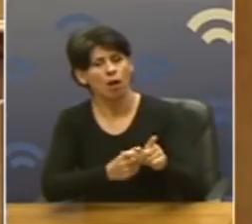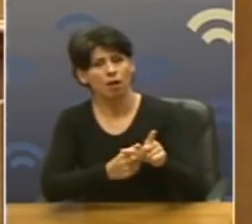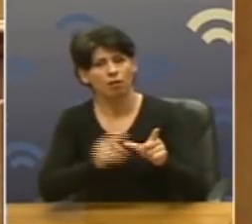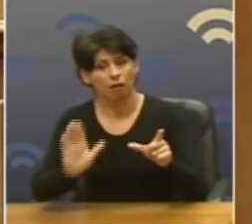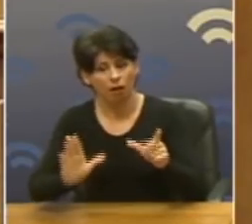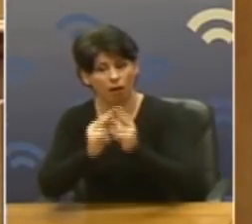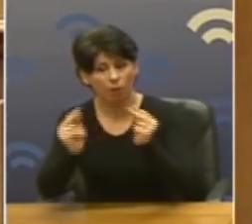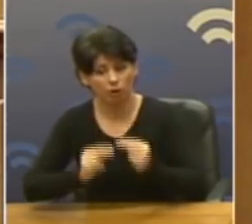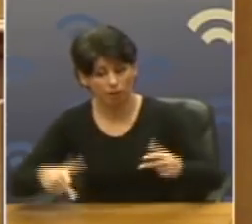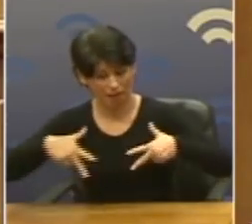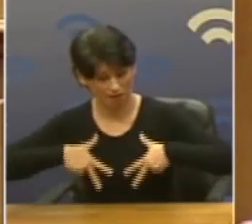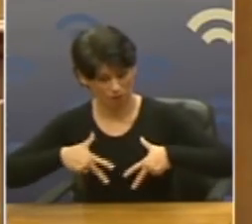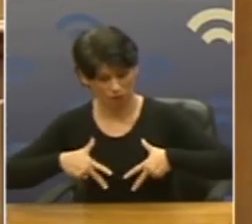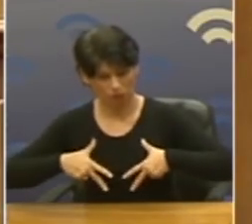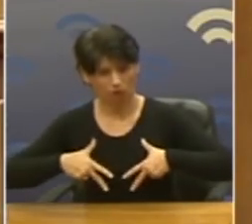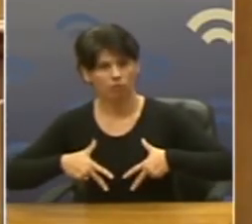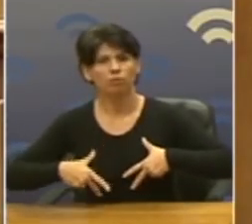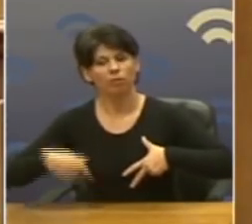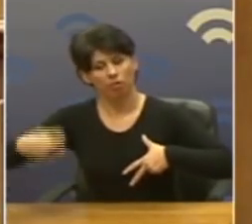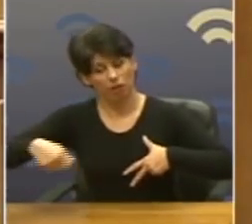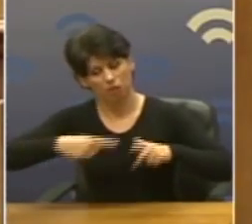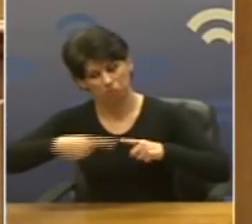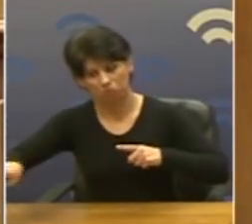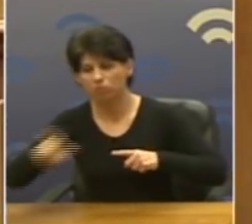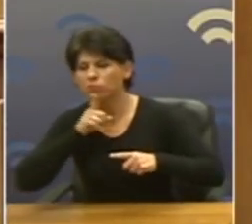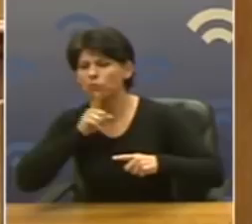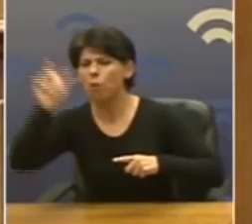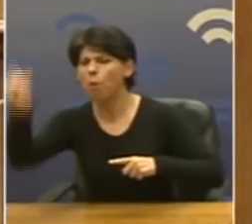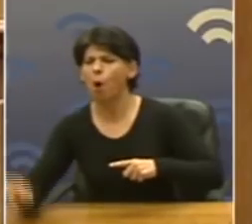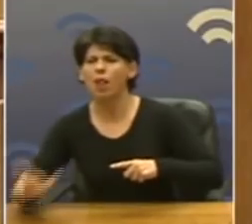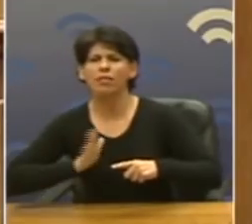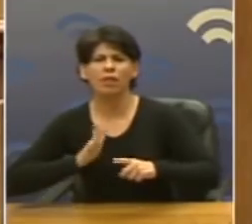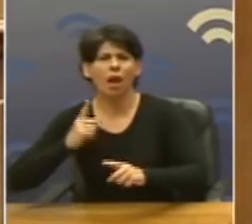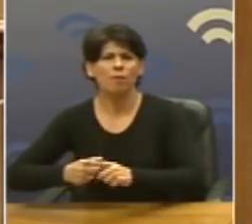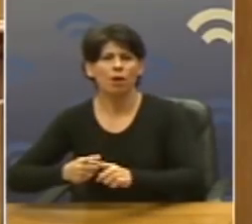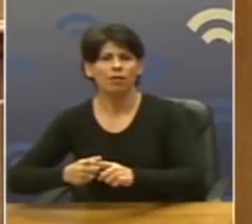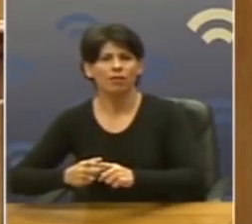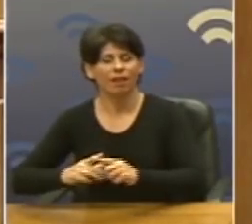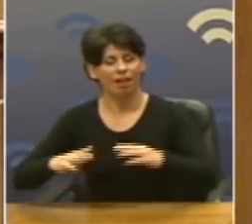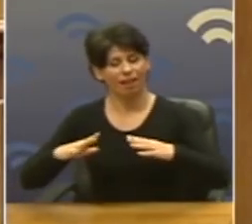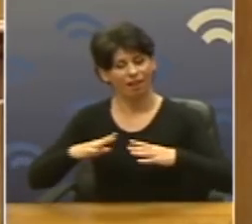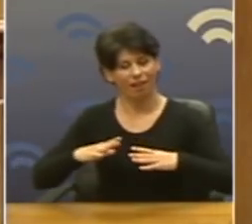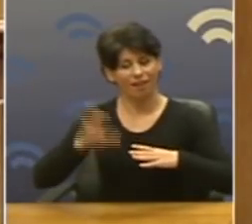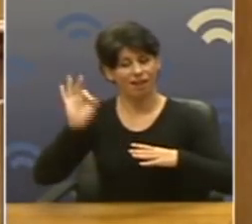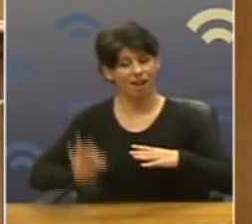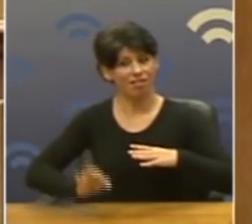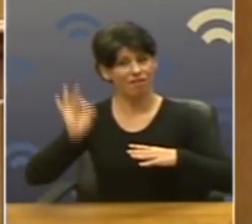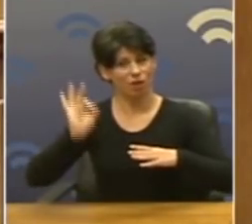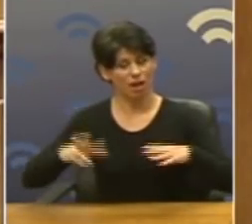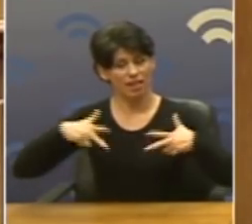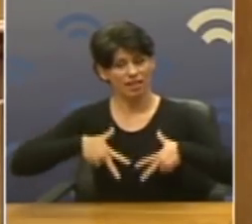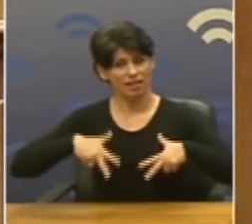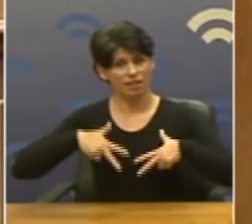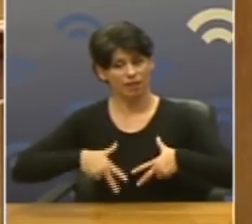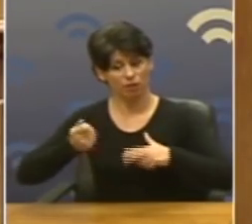να δικάζονται οι υπουργοί όπως όλοι οι πολίτες και διατηρείτε την ευχέρεια της κάθε φορά